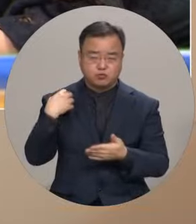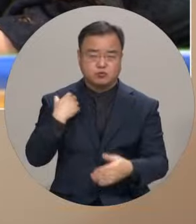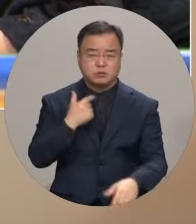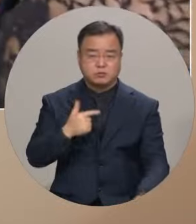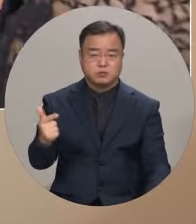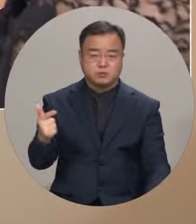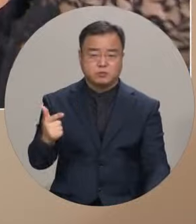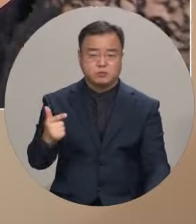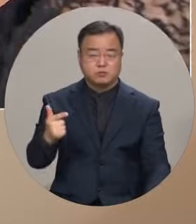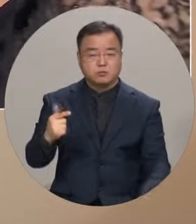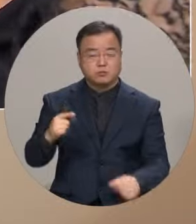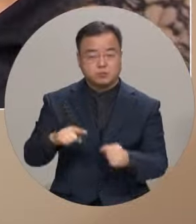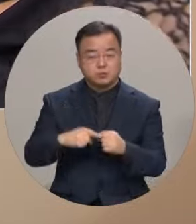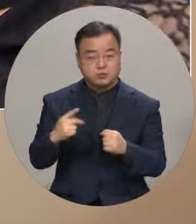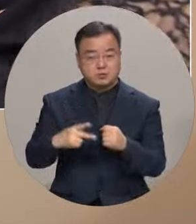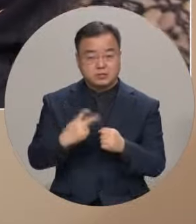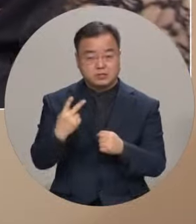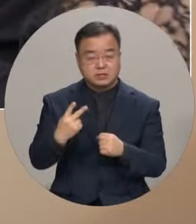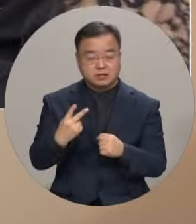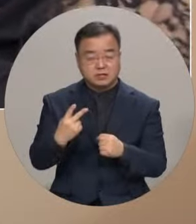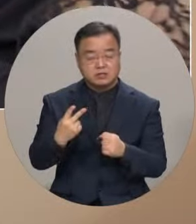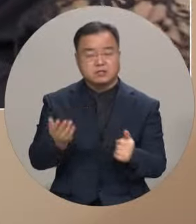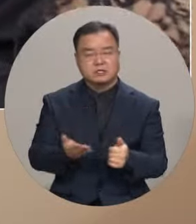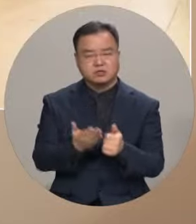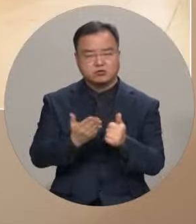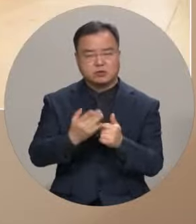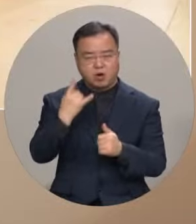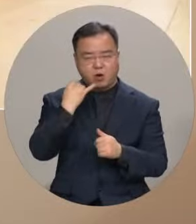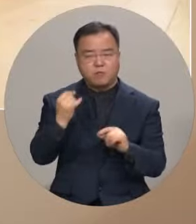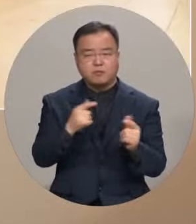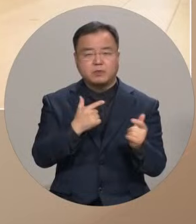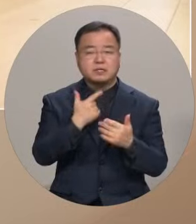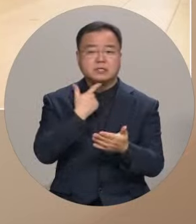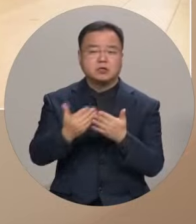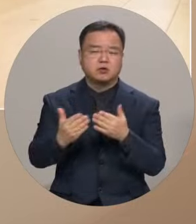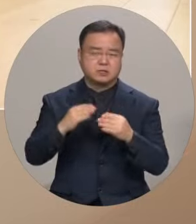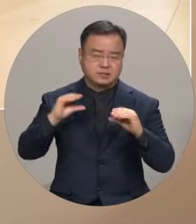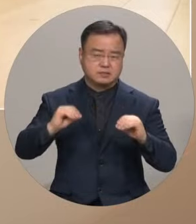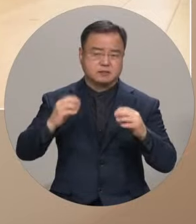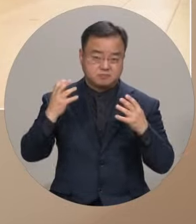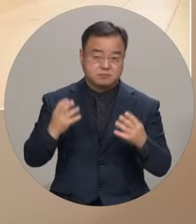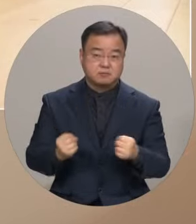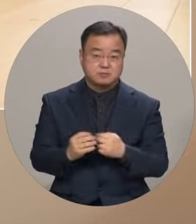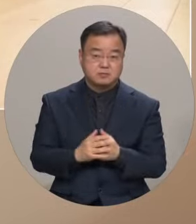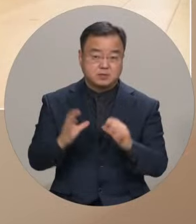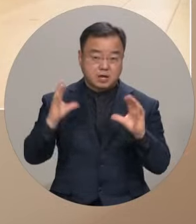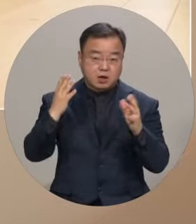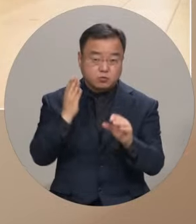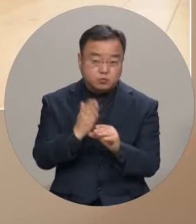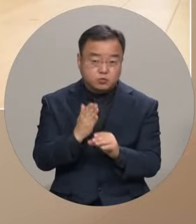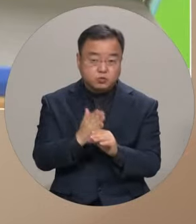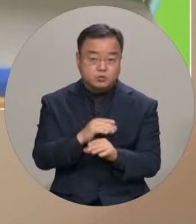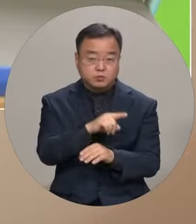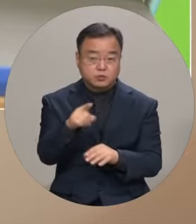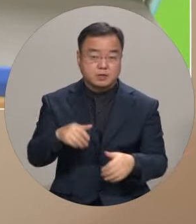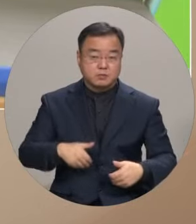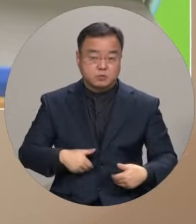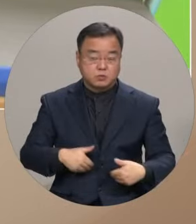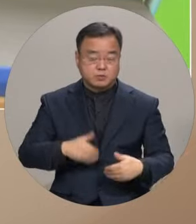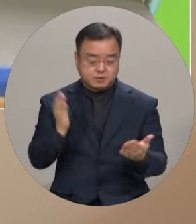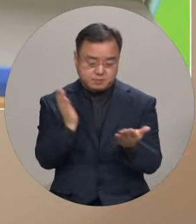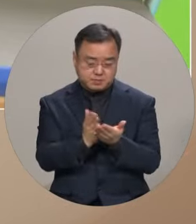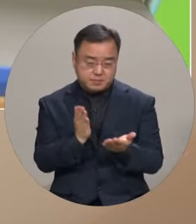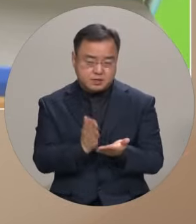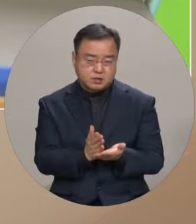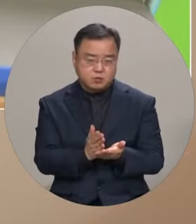여성의 경역 단절이 가장 많이 일어나는 시기라고 하잖아요 돌봄교실이 아동을 중심으로 또 필요에 따라서 수요